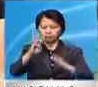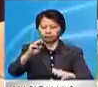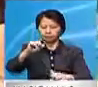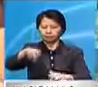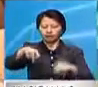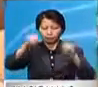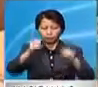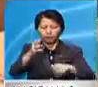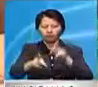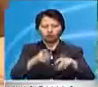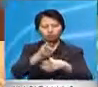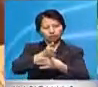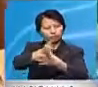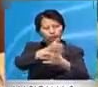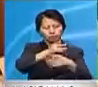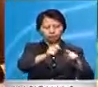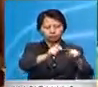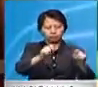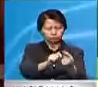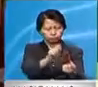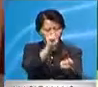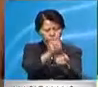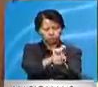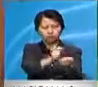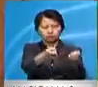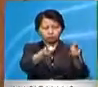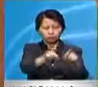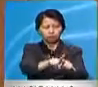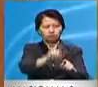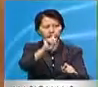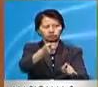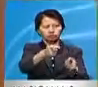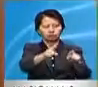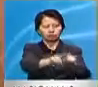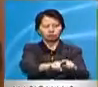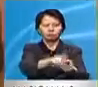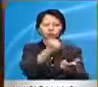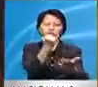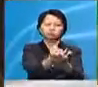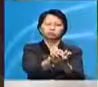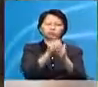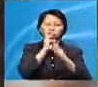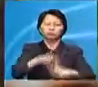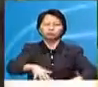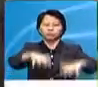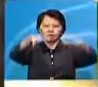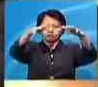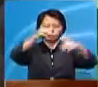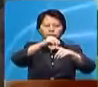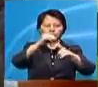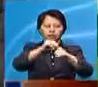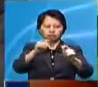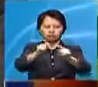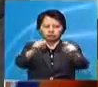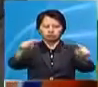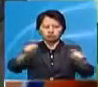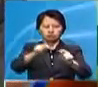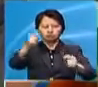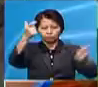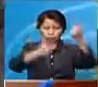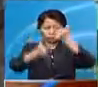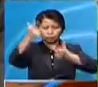membolehkan orang ramai berkongsi lokasi tepat berlakunya sesuatu kejadian jenayah banjir atau destinasi